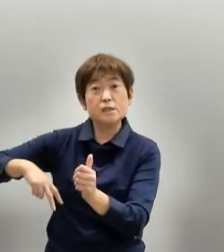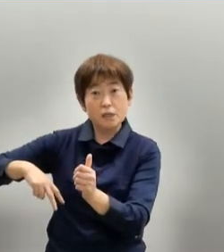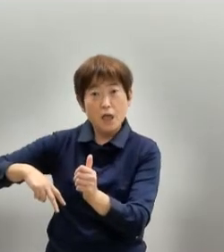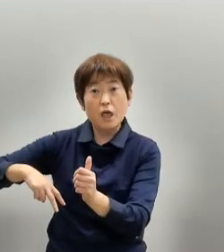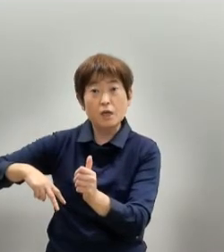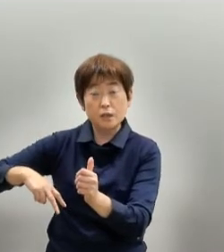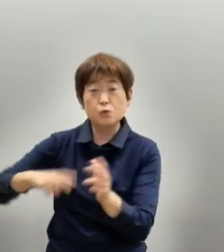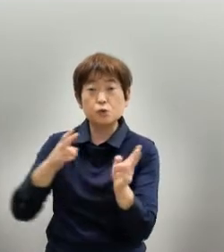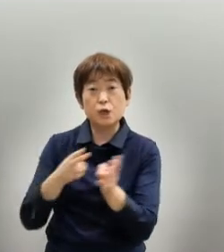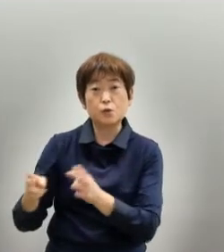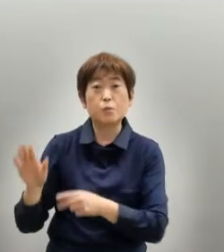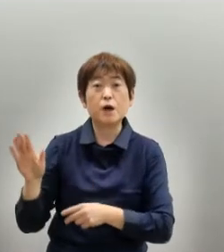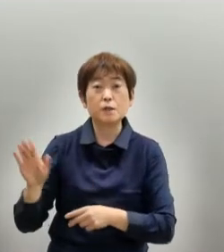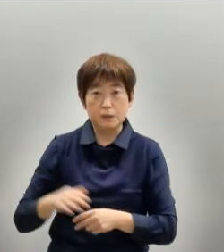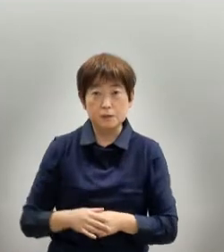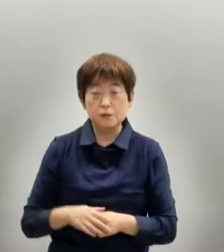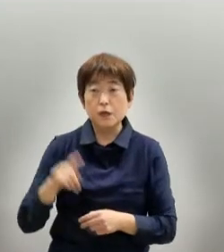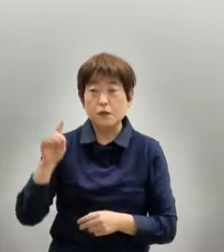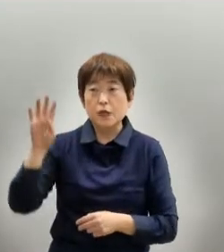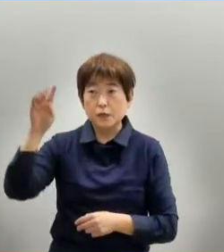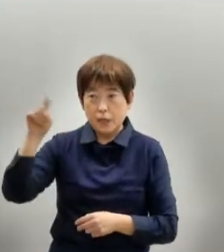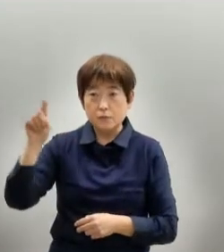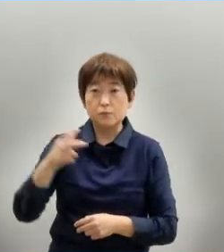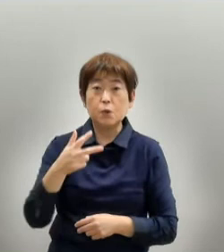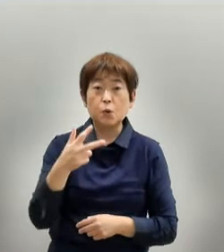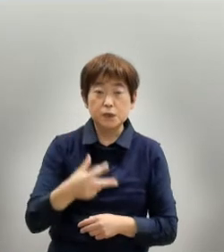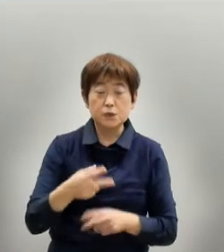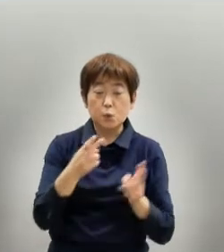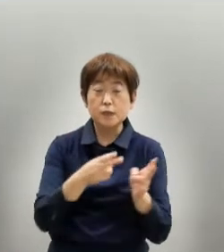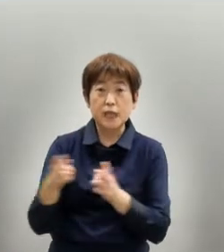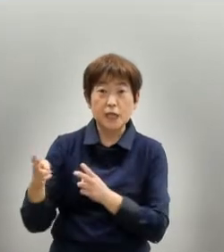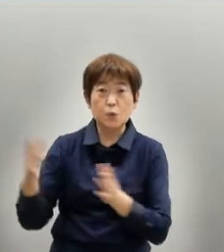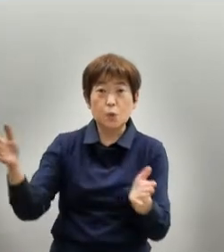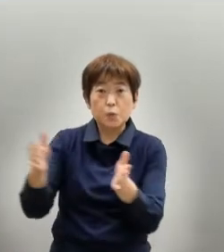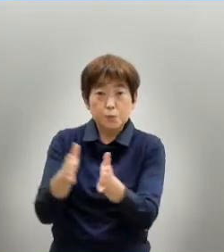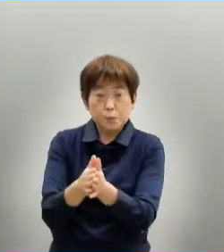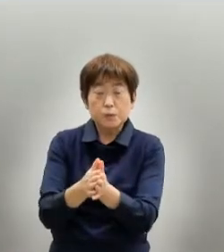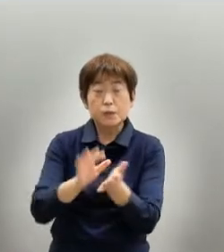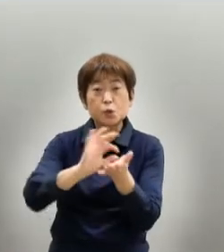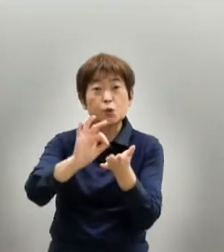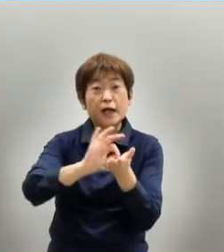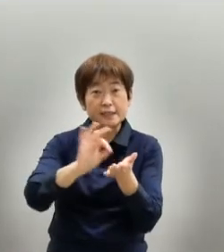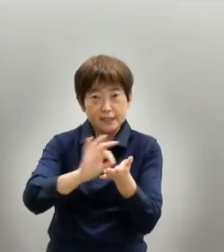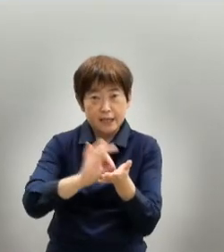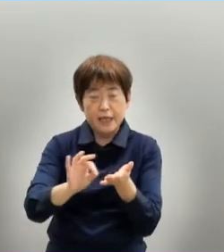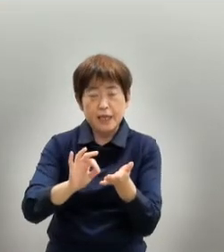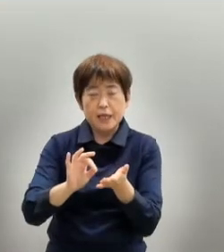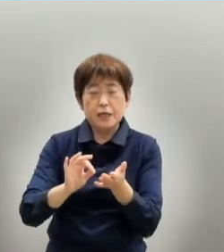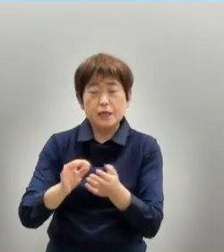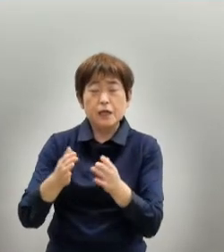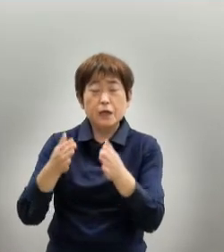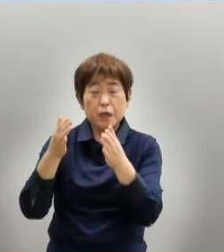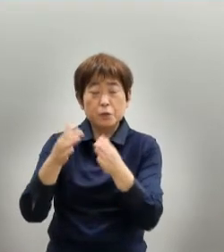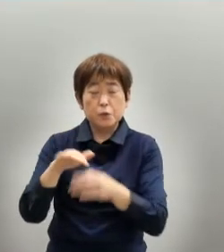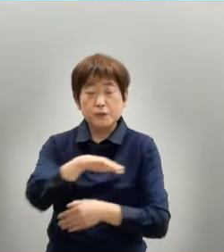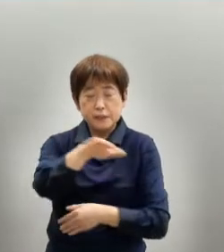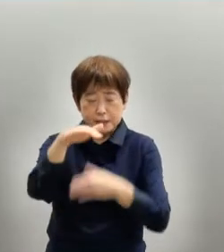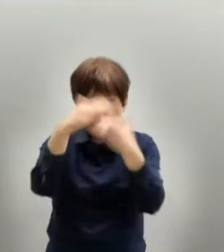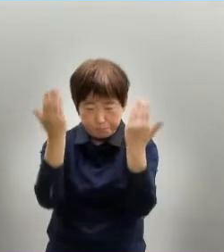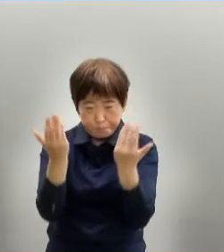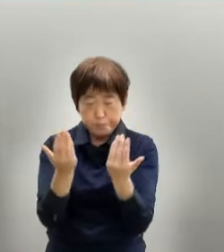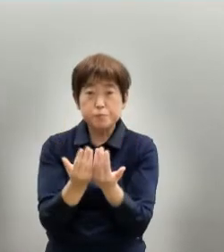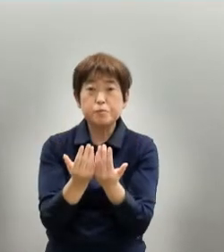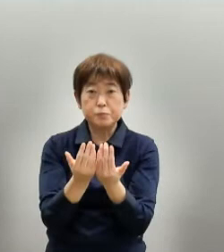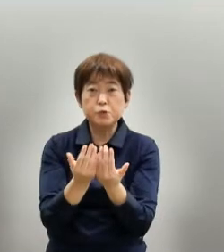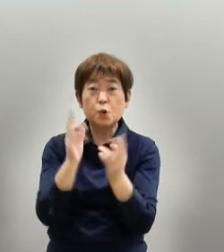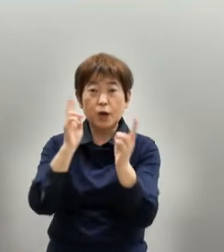ういったですね、枠組みも使いながら、ぜひ対象事業者の登録 100% を目指しますという目標を掲げております。これ